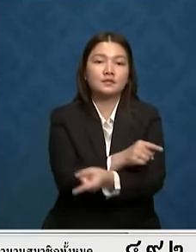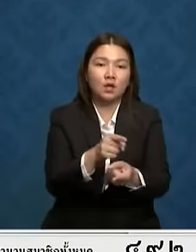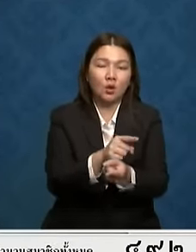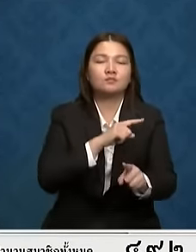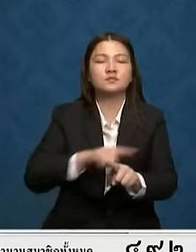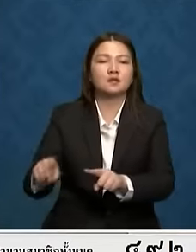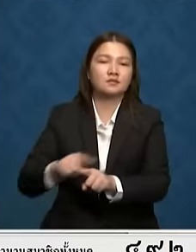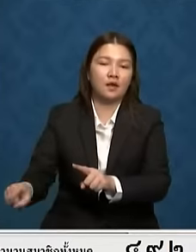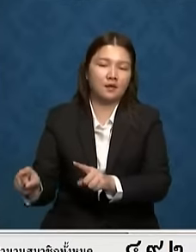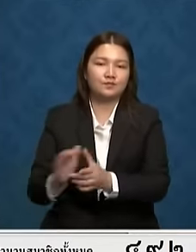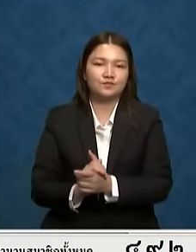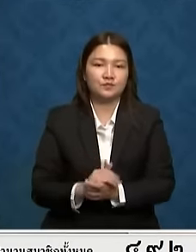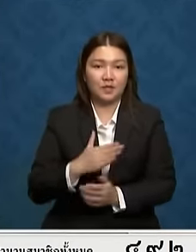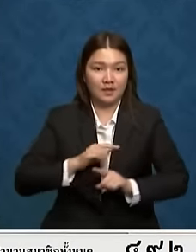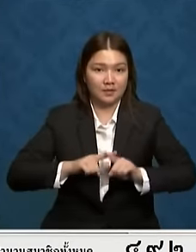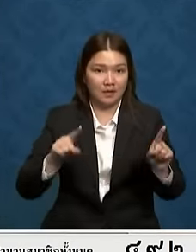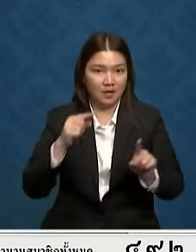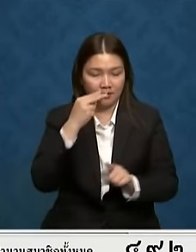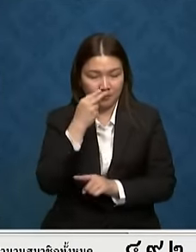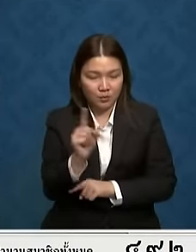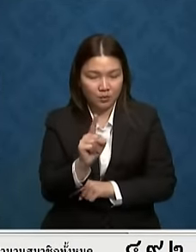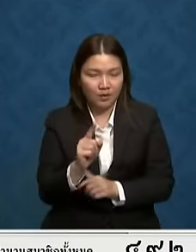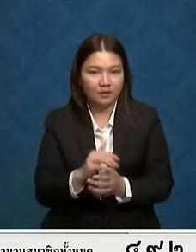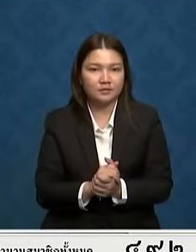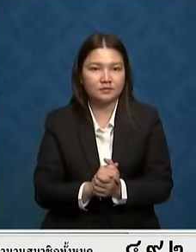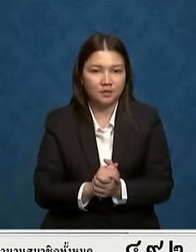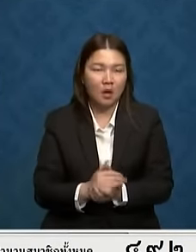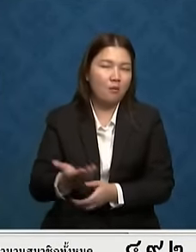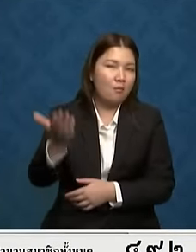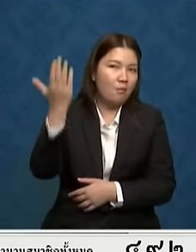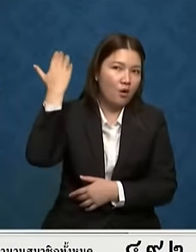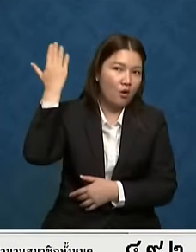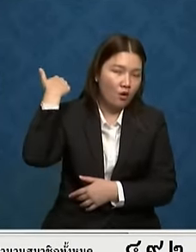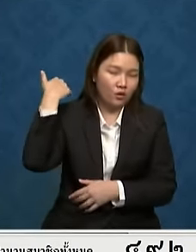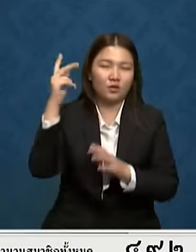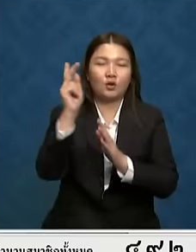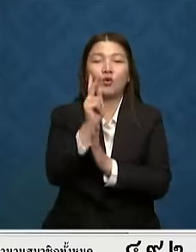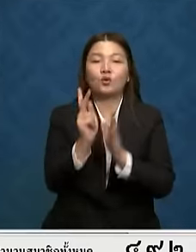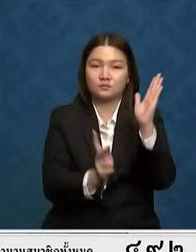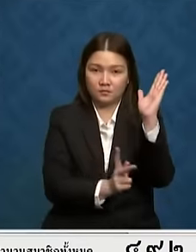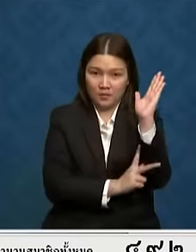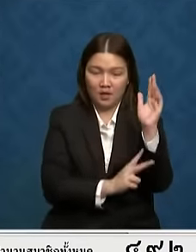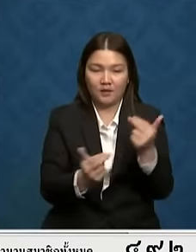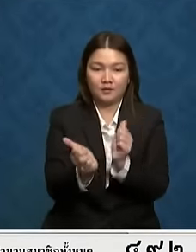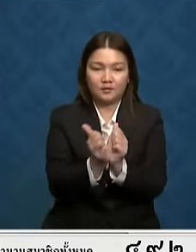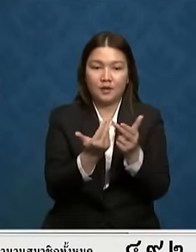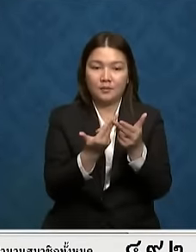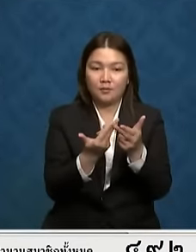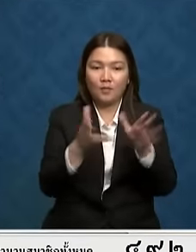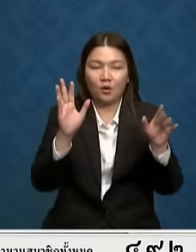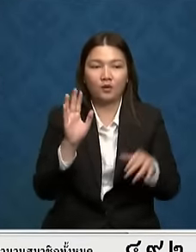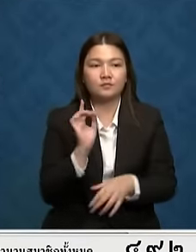ไรก็ตามเราต้องมาดูว่าประวัติศาสตร์ในการออกกฎหมายนิรโทษกรรมของประเทศไทยเรา